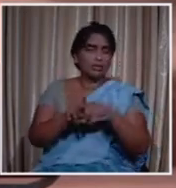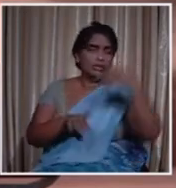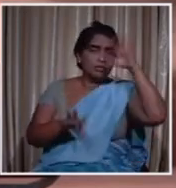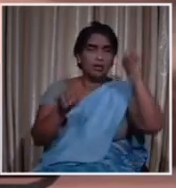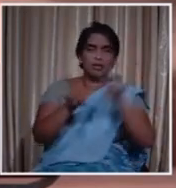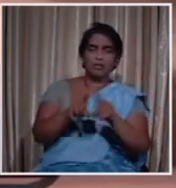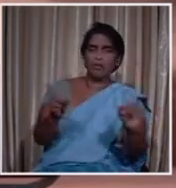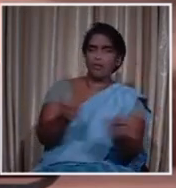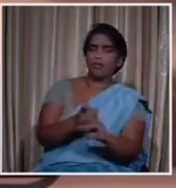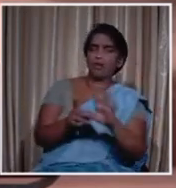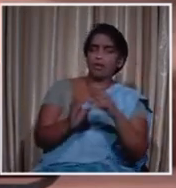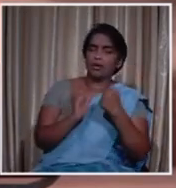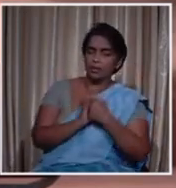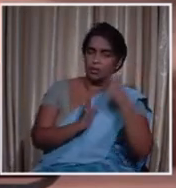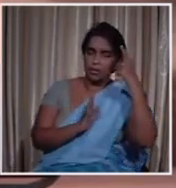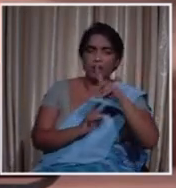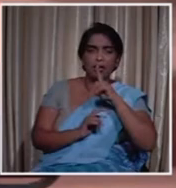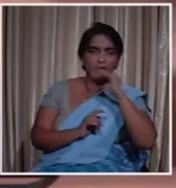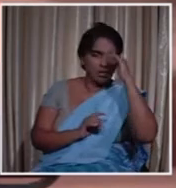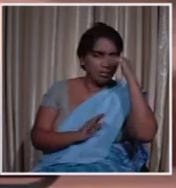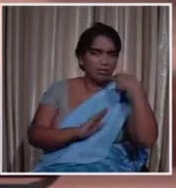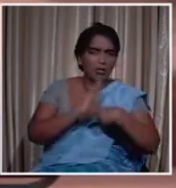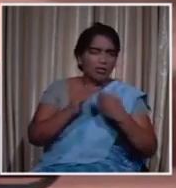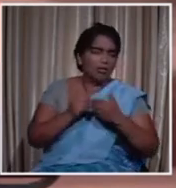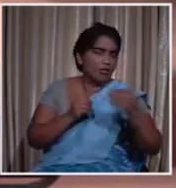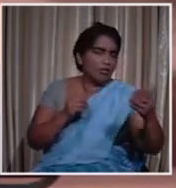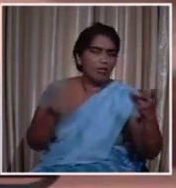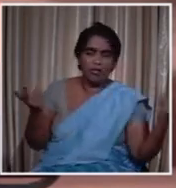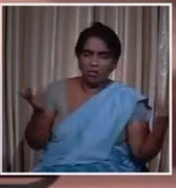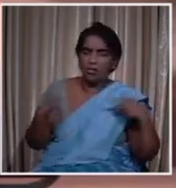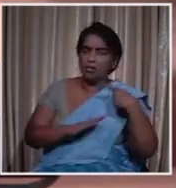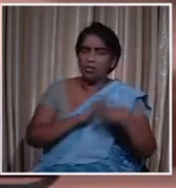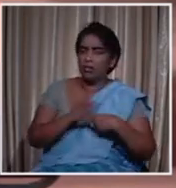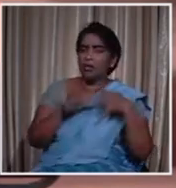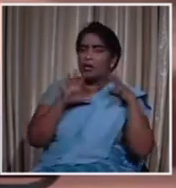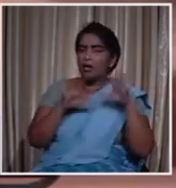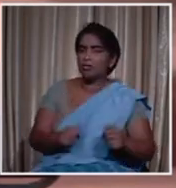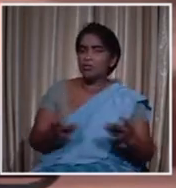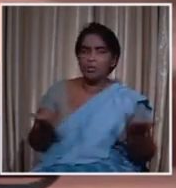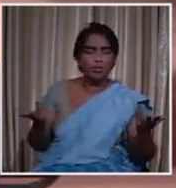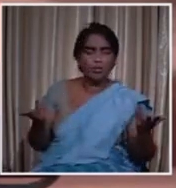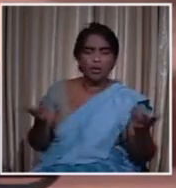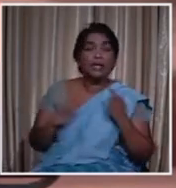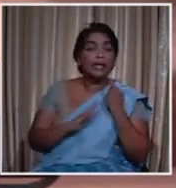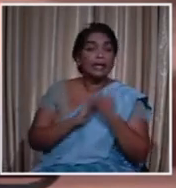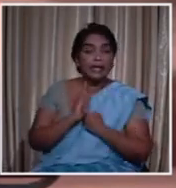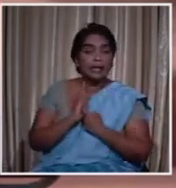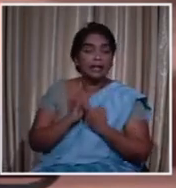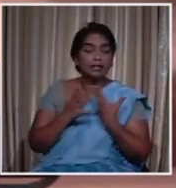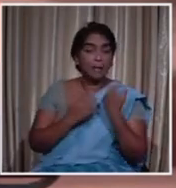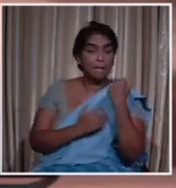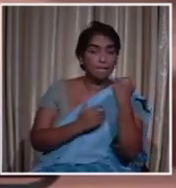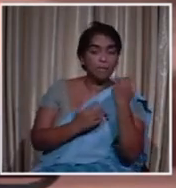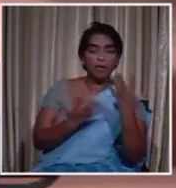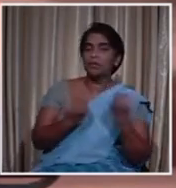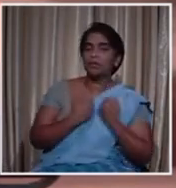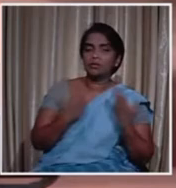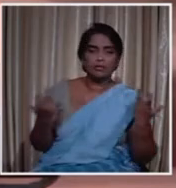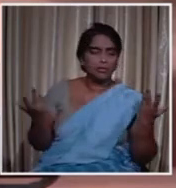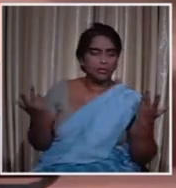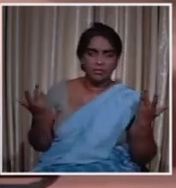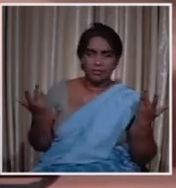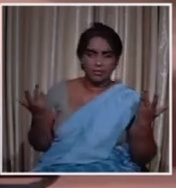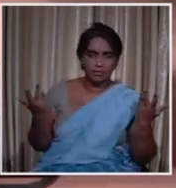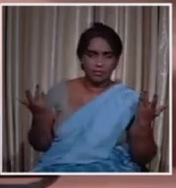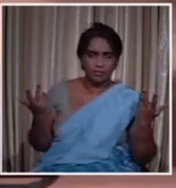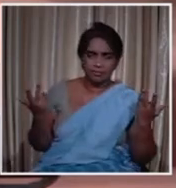சபாநாயகர்களே, இந்த நாடு எங்கே போகிறது? யாருக்குரியது இந்த நாடு? சட்டத்தை யார் கையிலே வைத்திருக்கிறார்கள்? யார் சட்டத்தின்படி நடக்க தயாராகிறார்கள்?